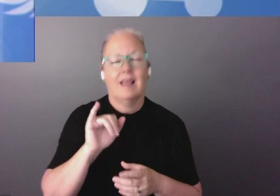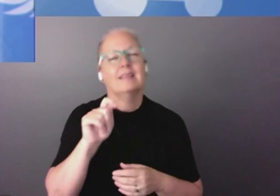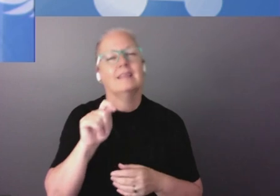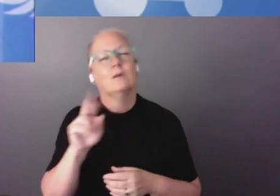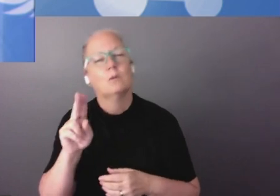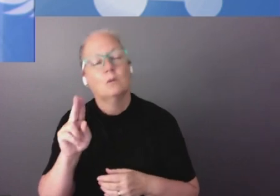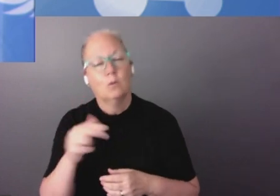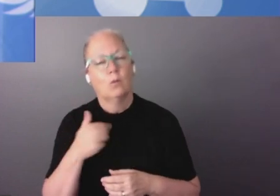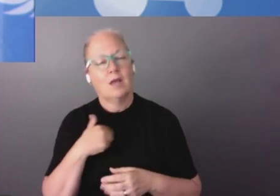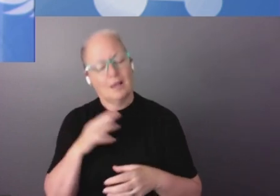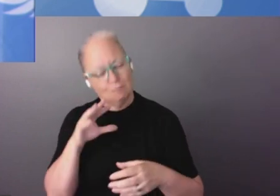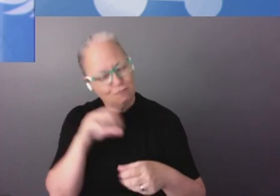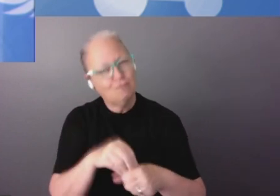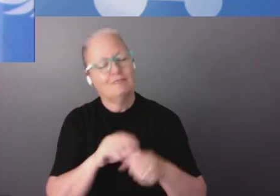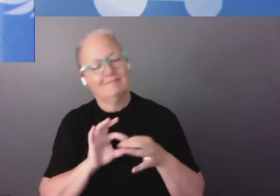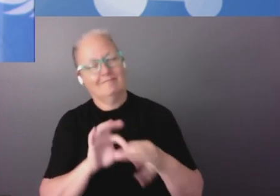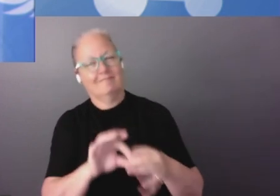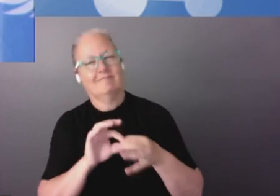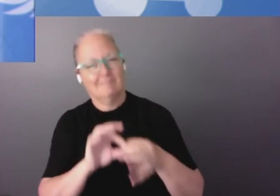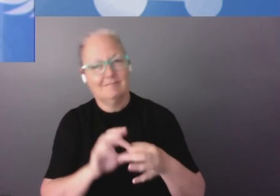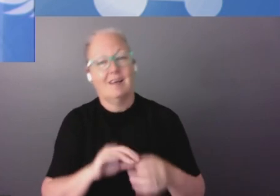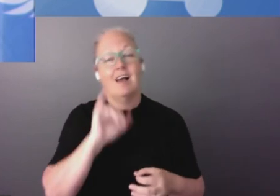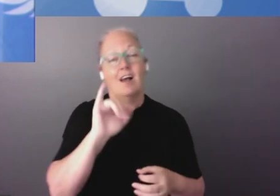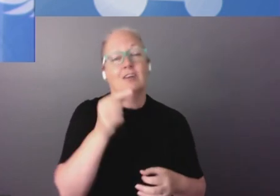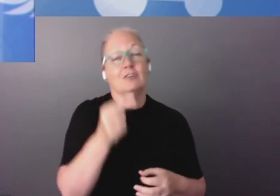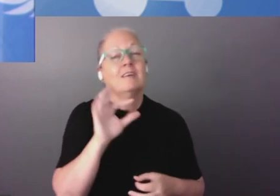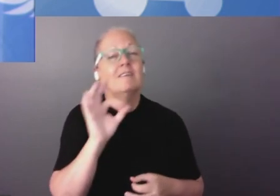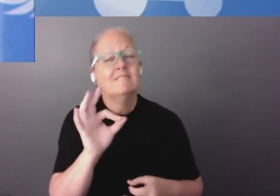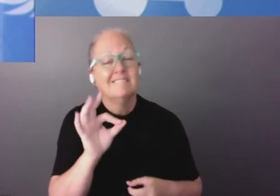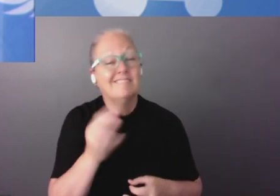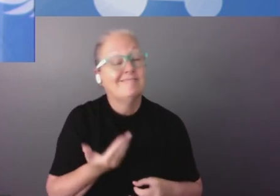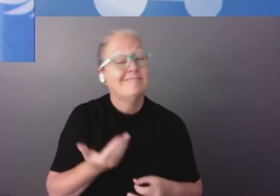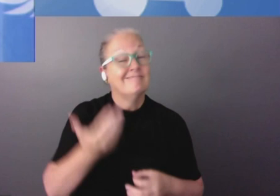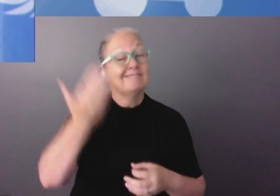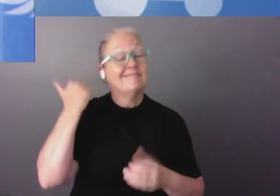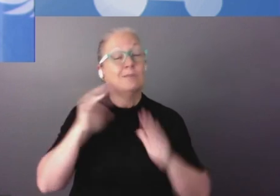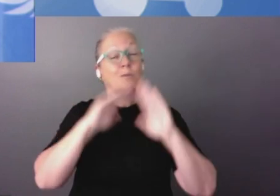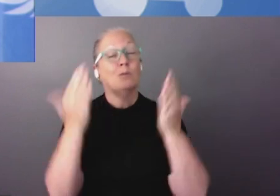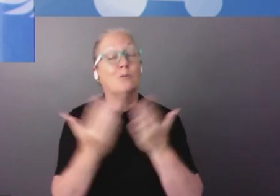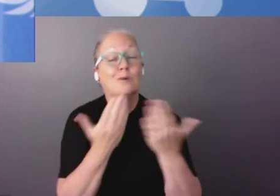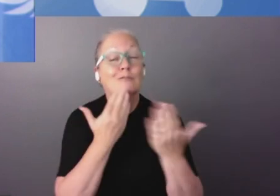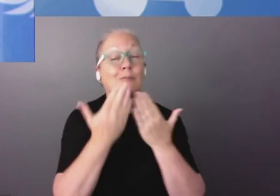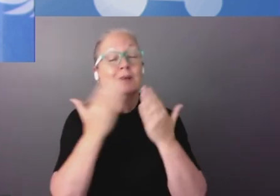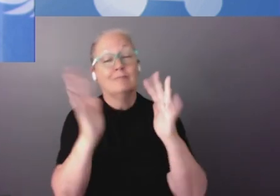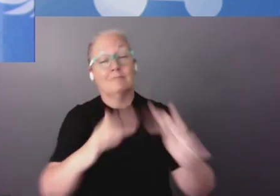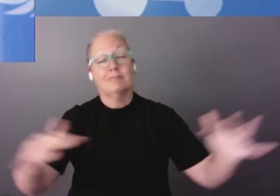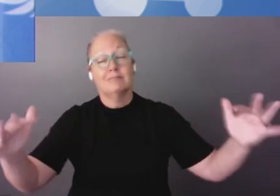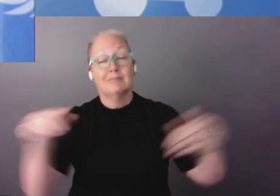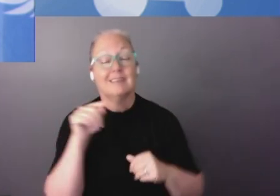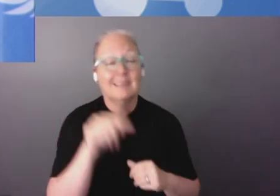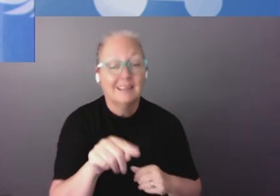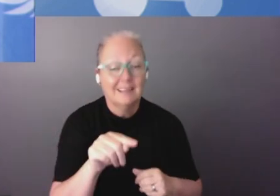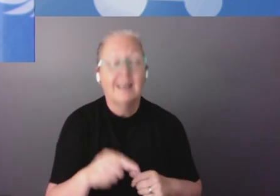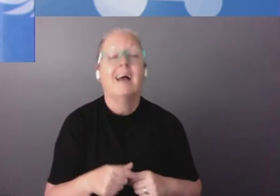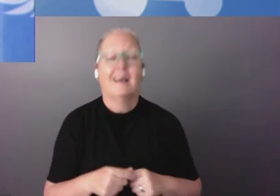Chcemy tworzyć środowisko cyfrowe, które jest bezpieczne, które jest dostępne. Szanowni Państwo,